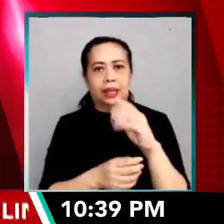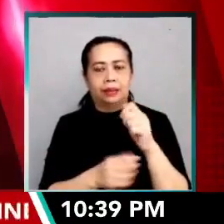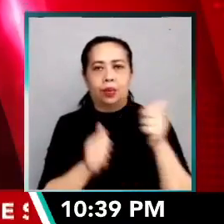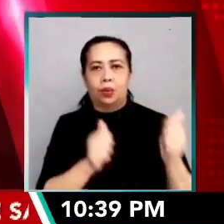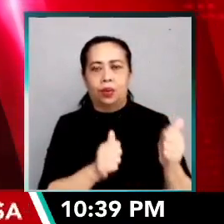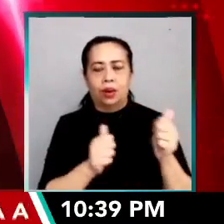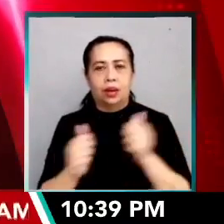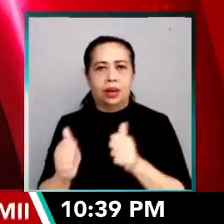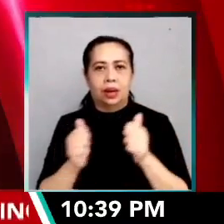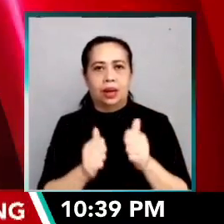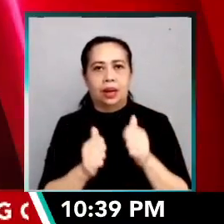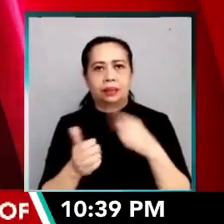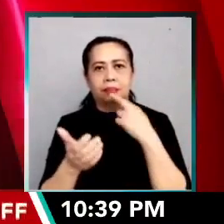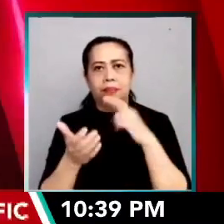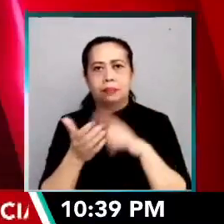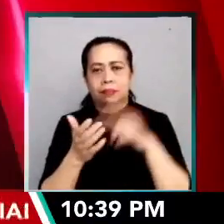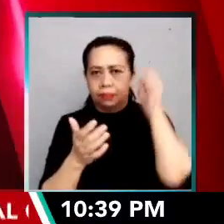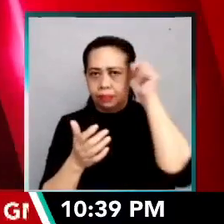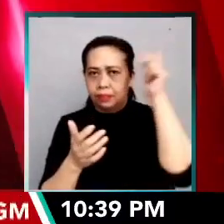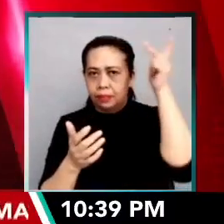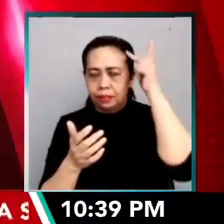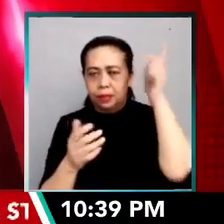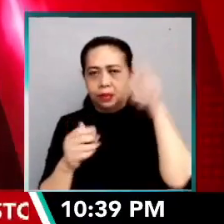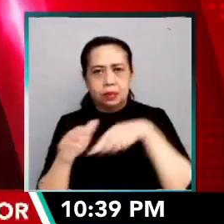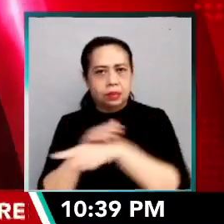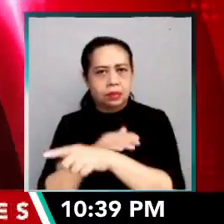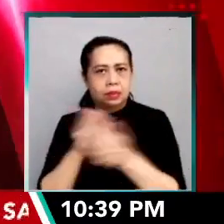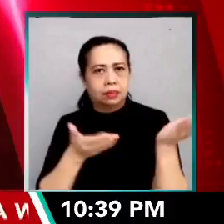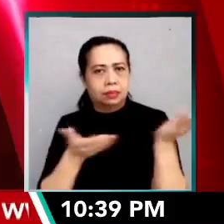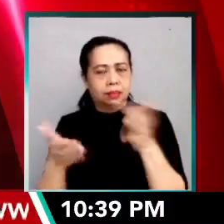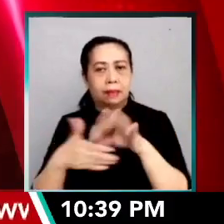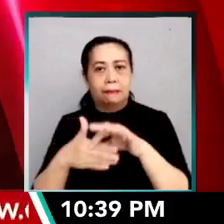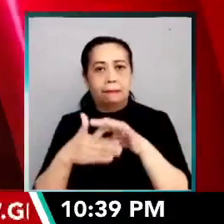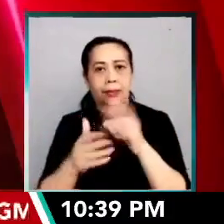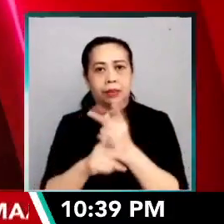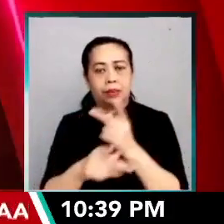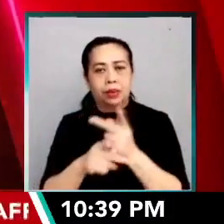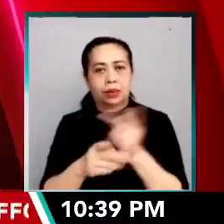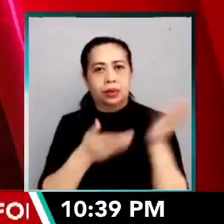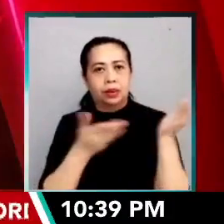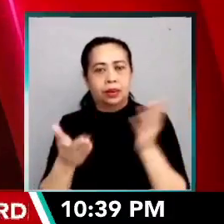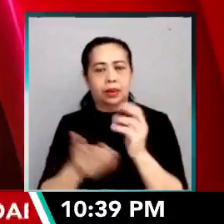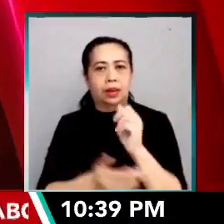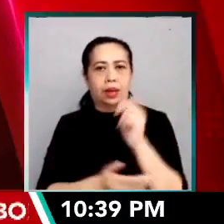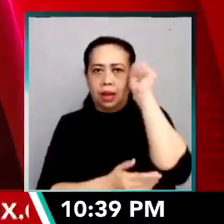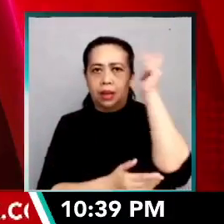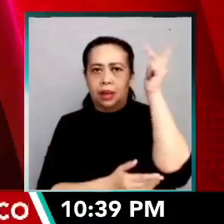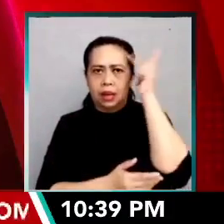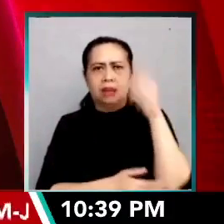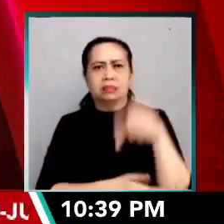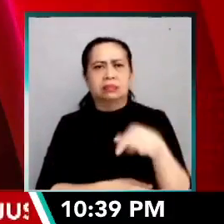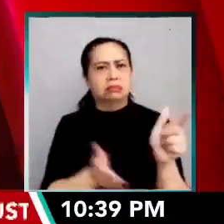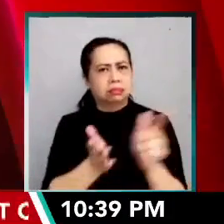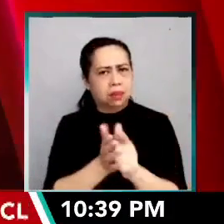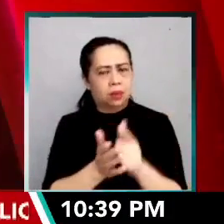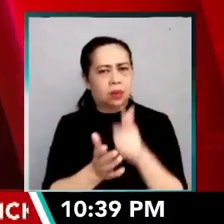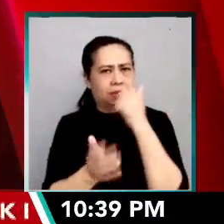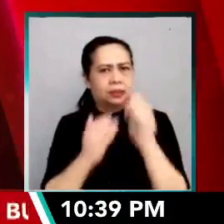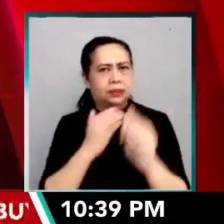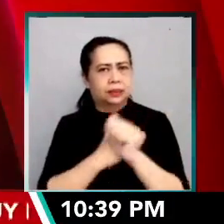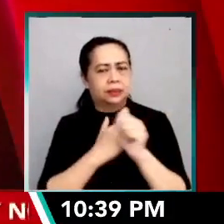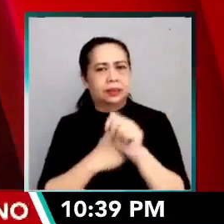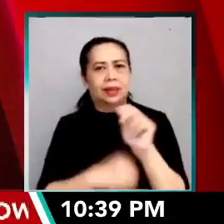ang isang online seller na nagpupusit umano ng meat products. Papasok sa Aklan kahit pa ipinagbabawal dahil sa banta ng African Swine